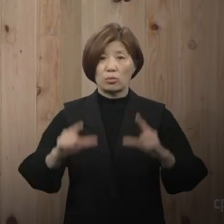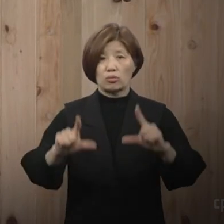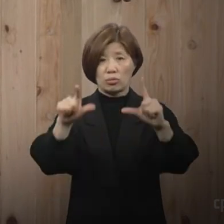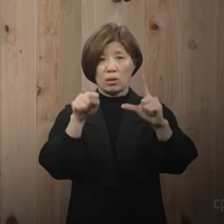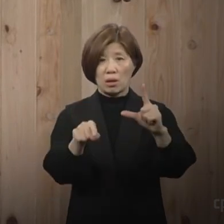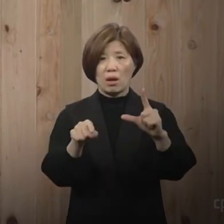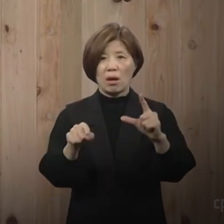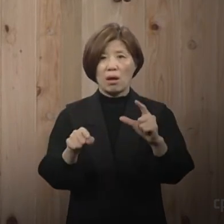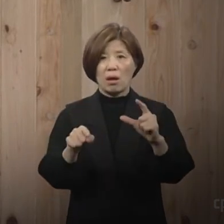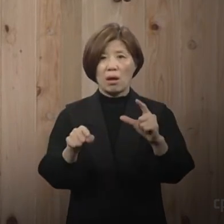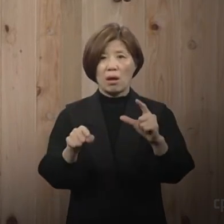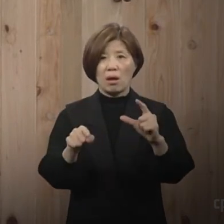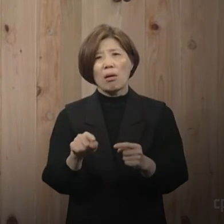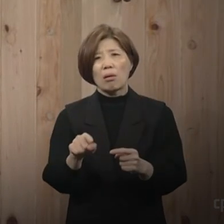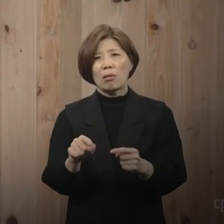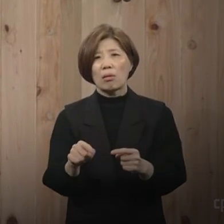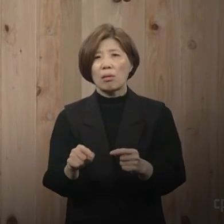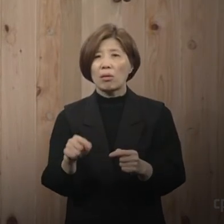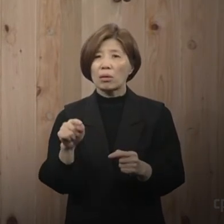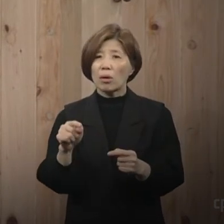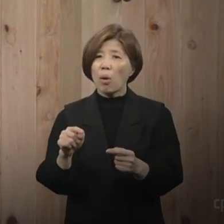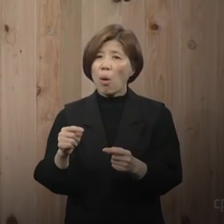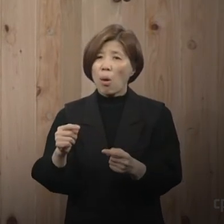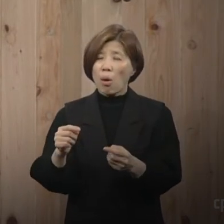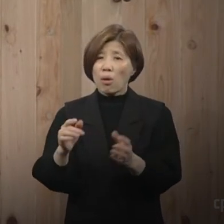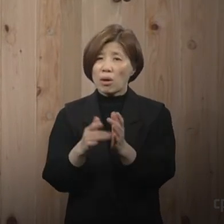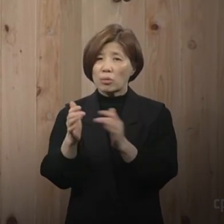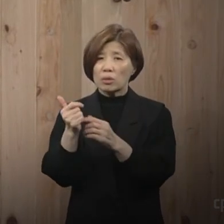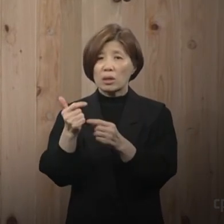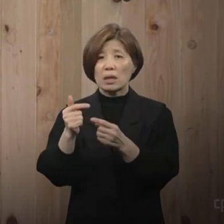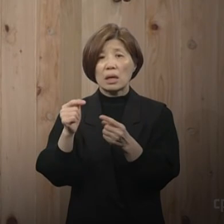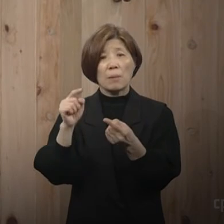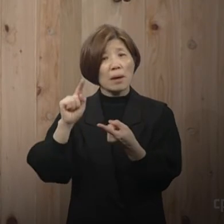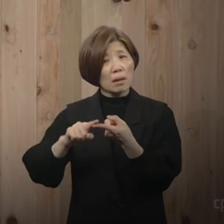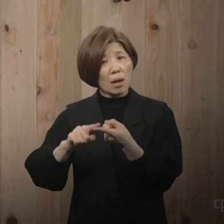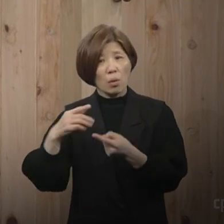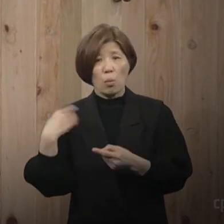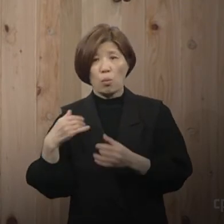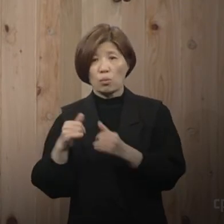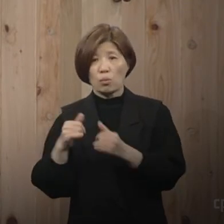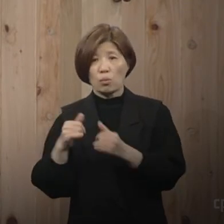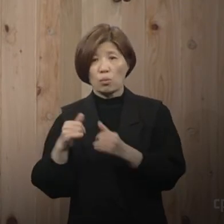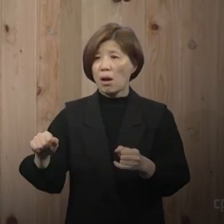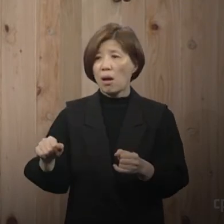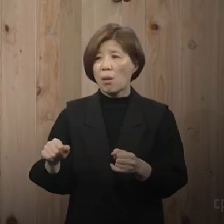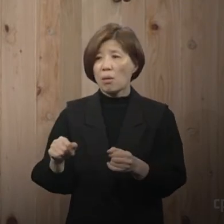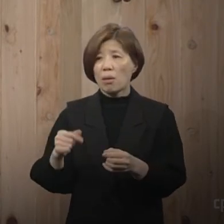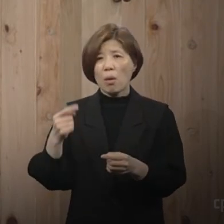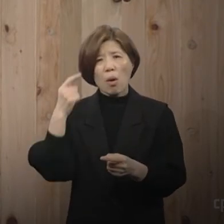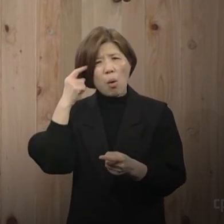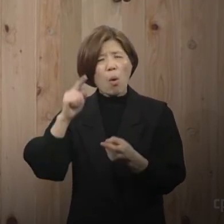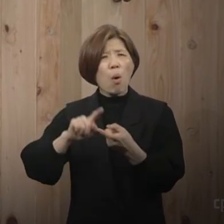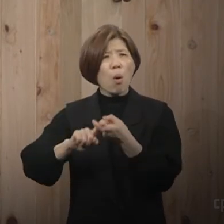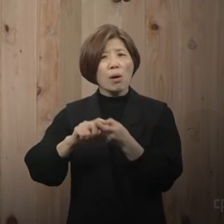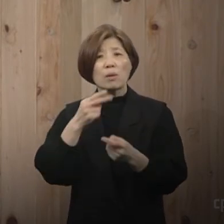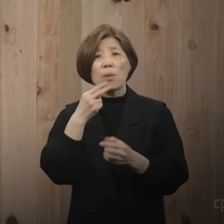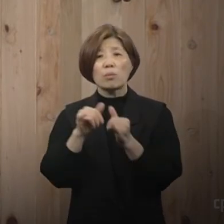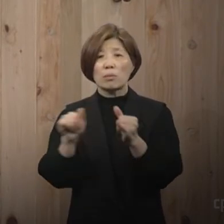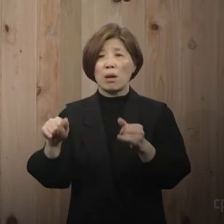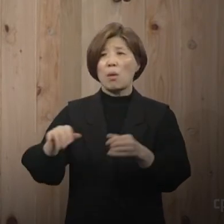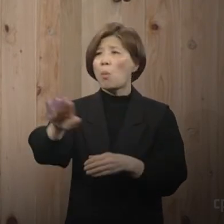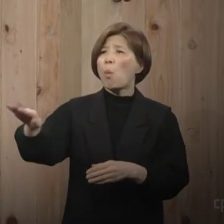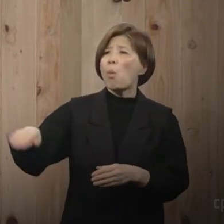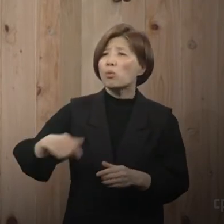모르는 사람들, 관심조차 없는 사람들도 뭔지 몰라도 다 즐거워합니다. 그래서 이 얼마나 놀라운